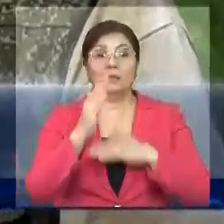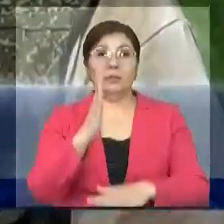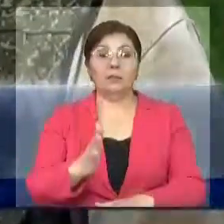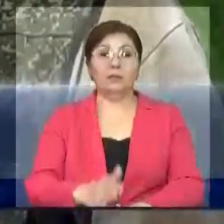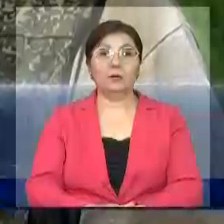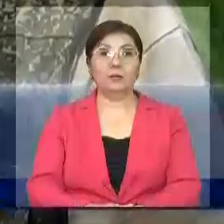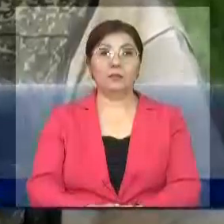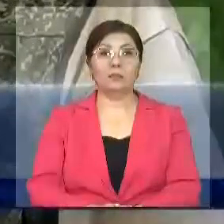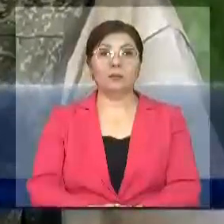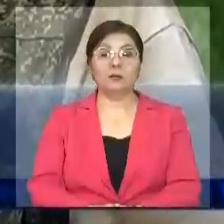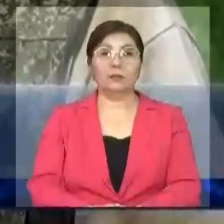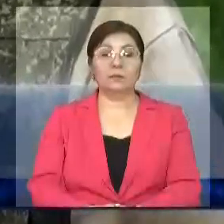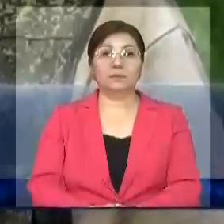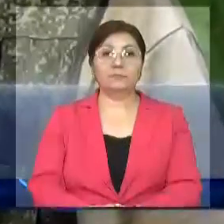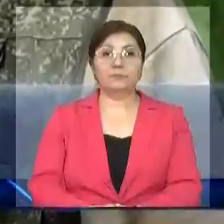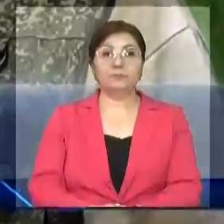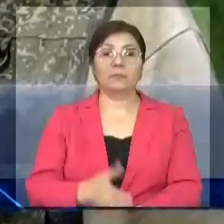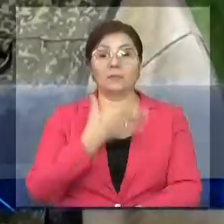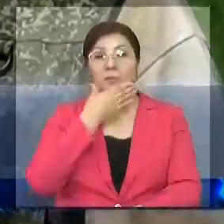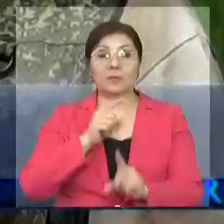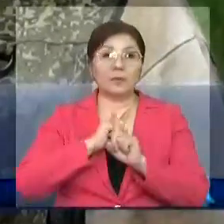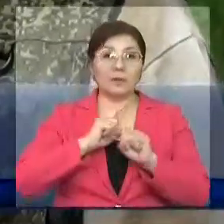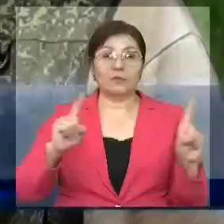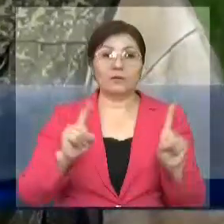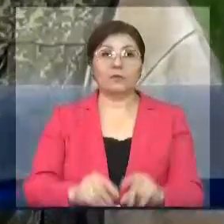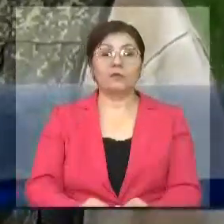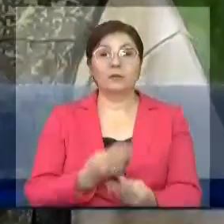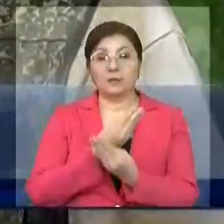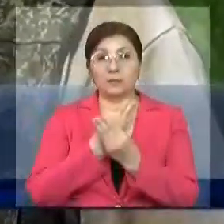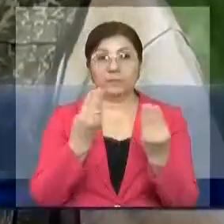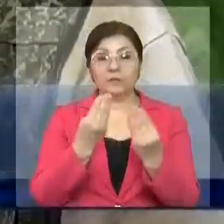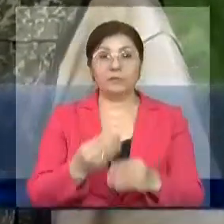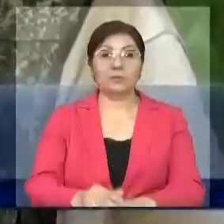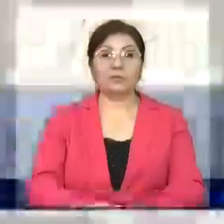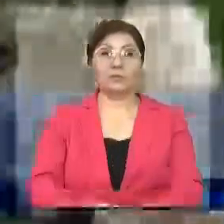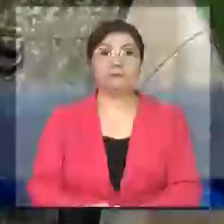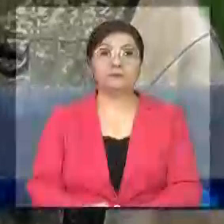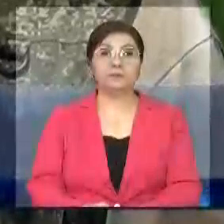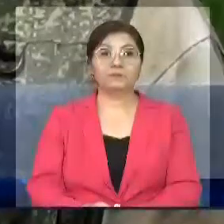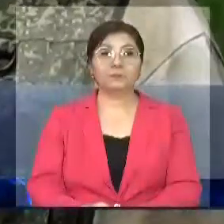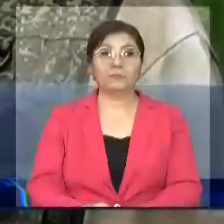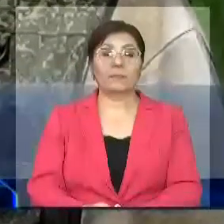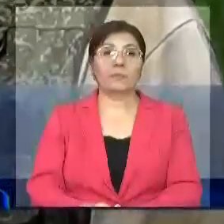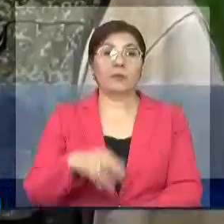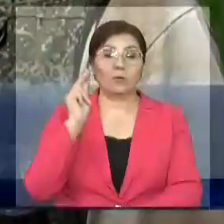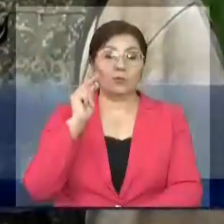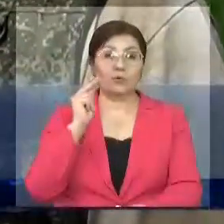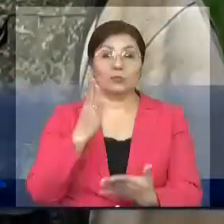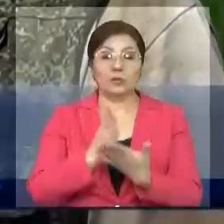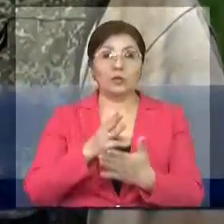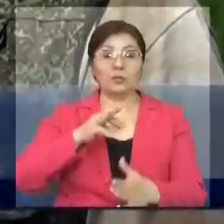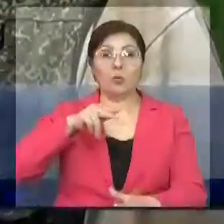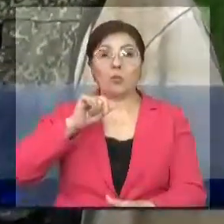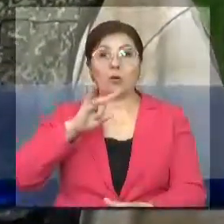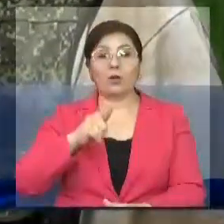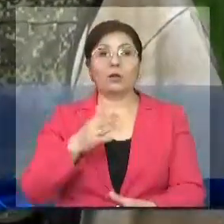Вот эта красота не сравнится ни с чем. Это прям вот в душе забивается. Сейчас в токаре учусь,